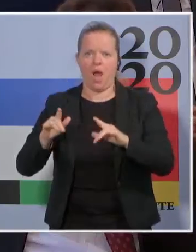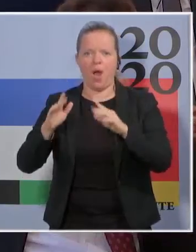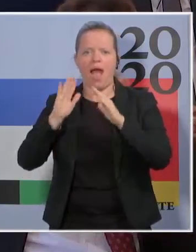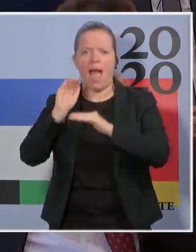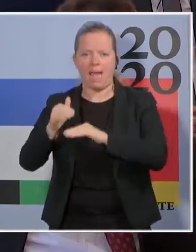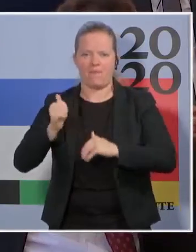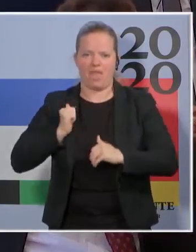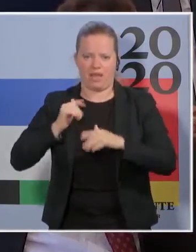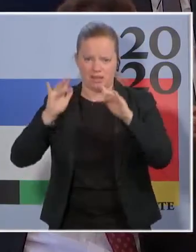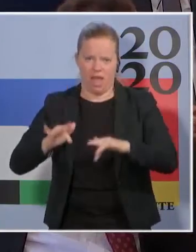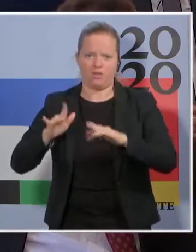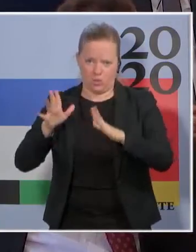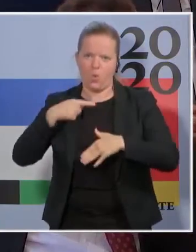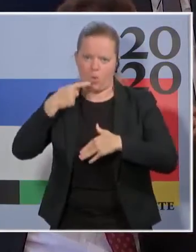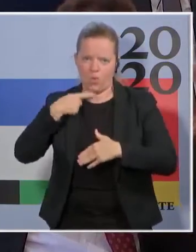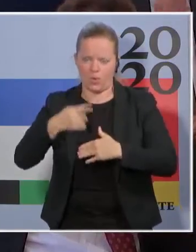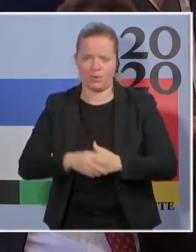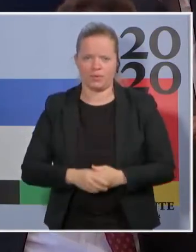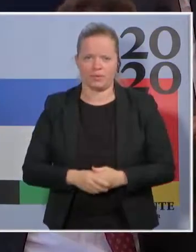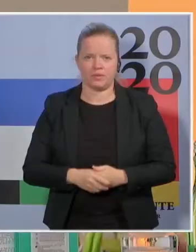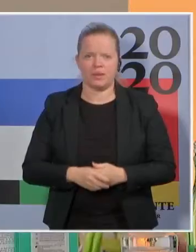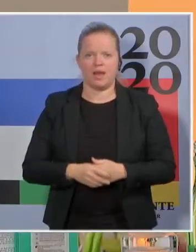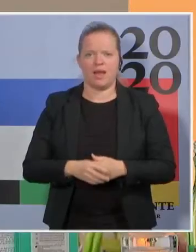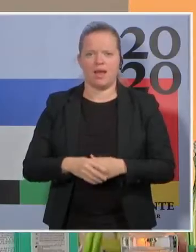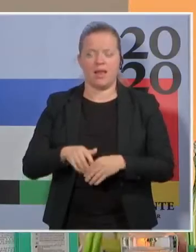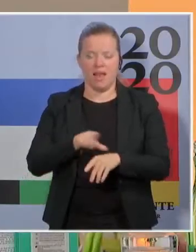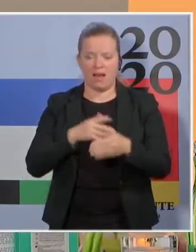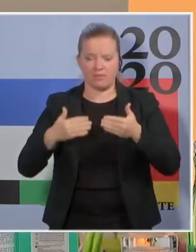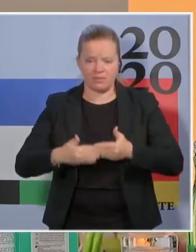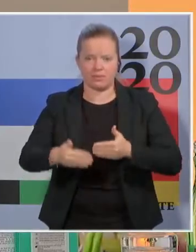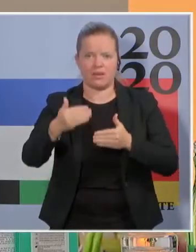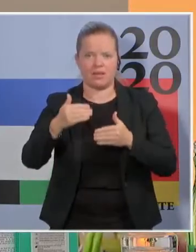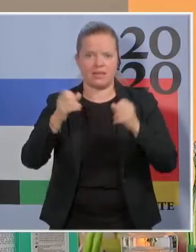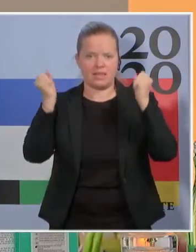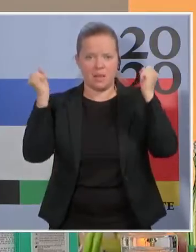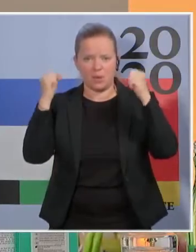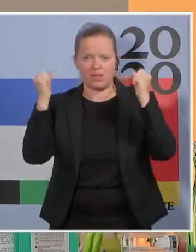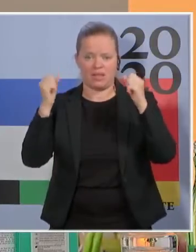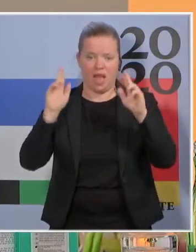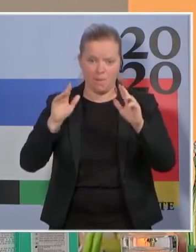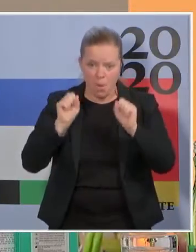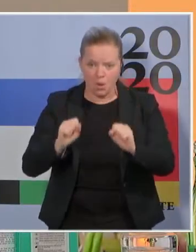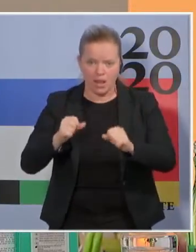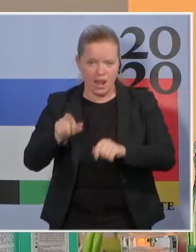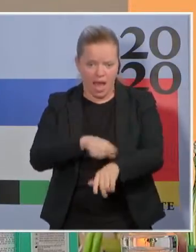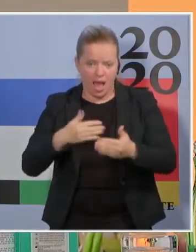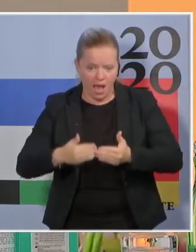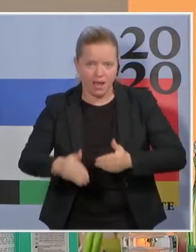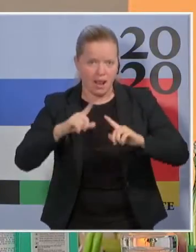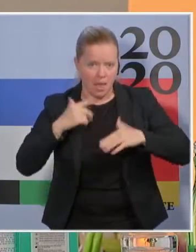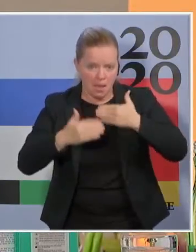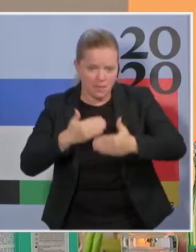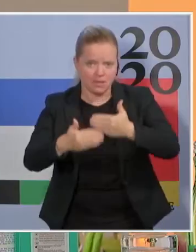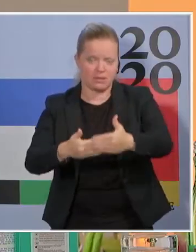Heimwehren. Die langfristige Lebensfähigkeit der Republik wurde von vielen bezweifelt und bestritten und